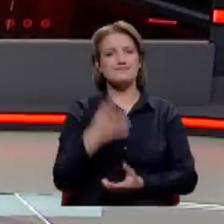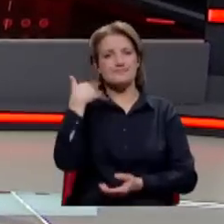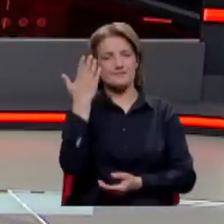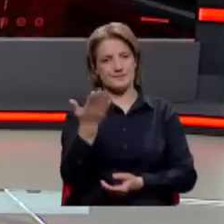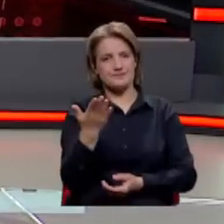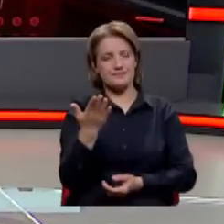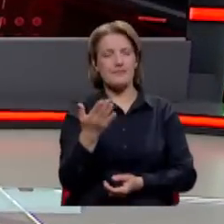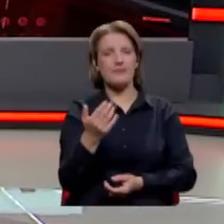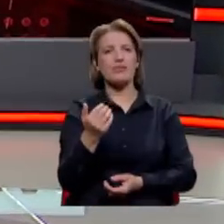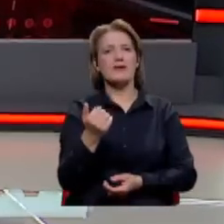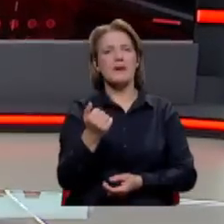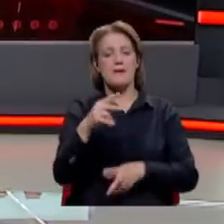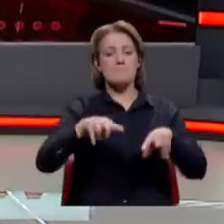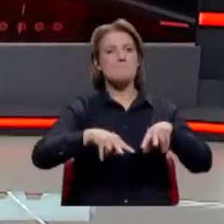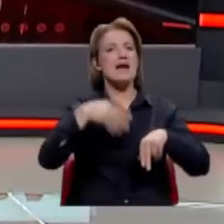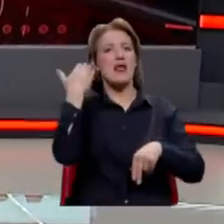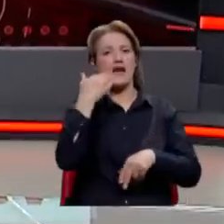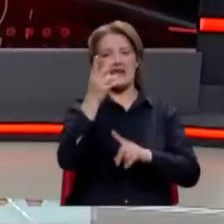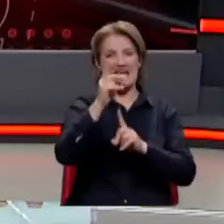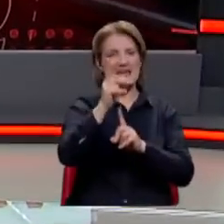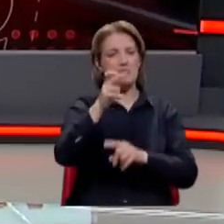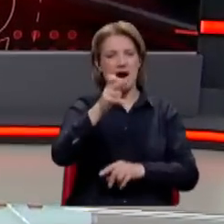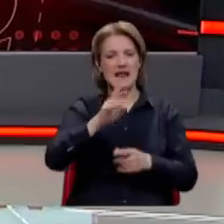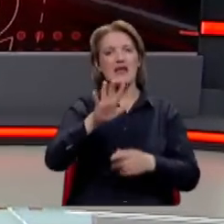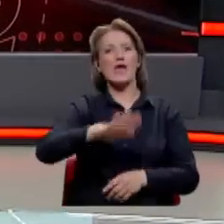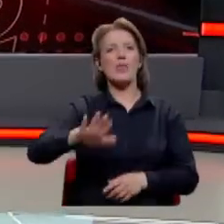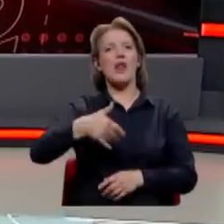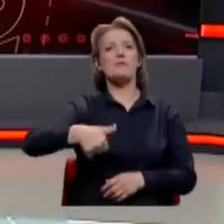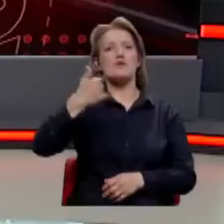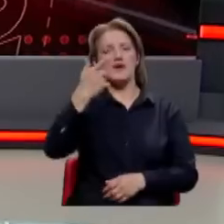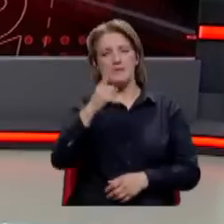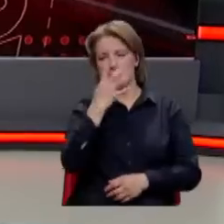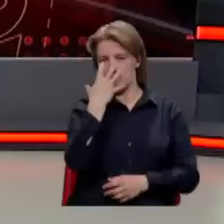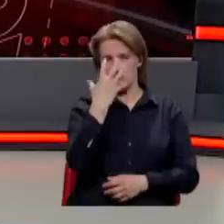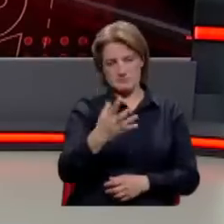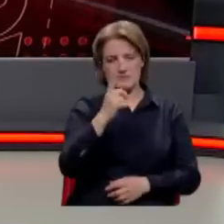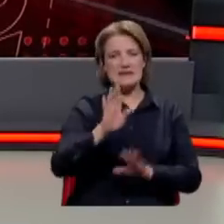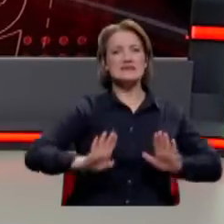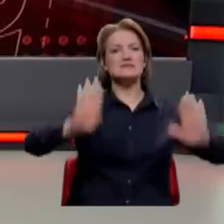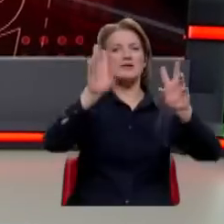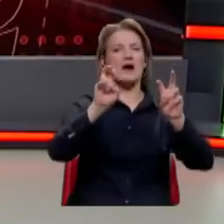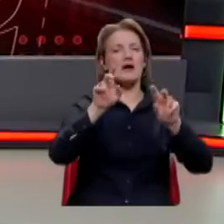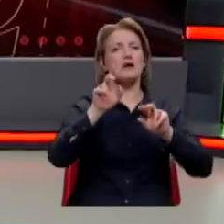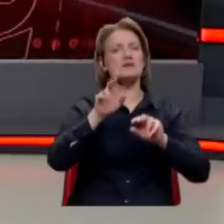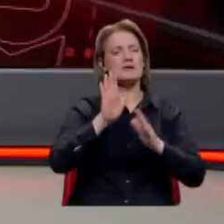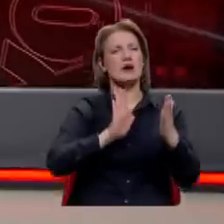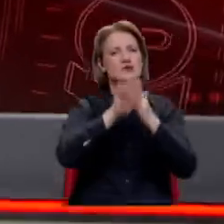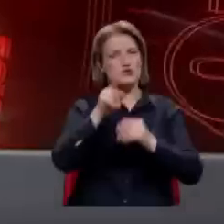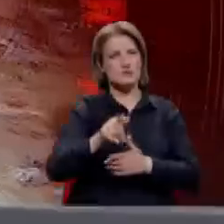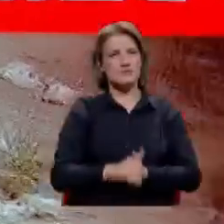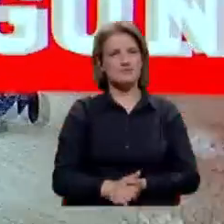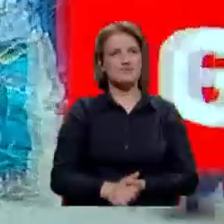efendim Meral Akşener, İyi Parti Genel Başkanı bir öneride bulundu. Sığınmacılara karşı Güney Ordusu.